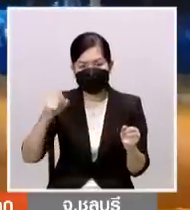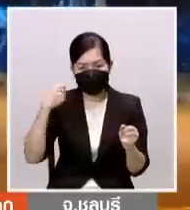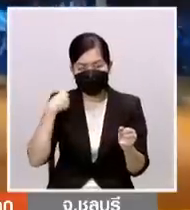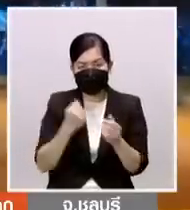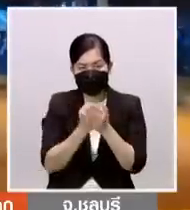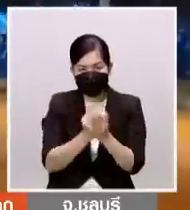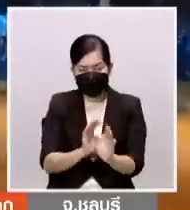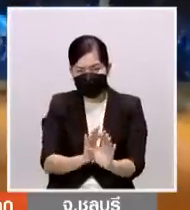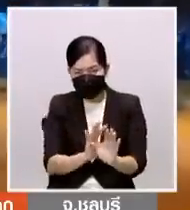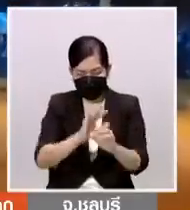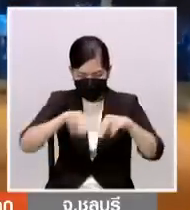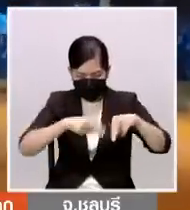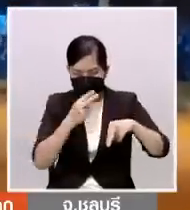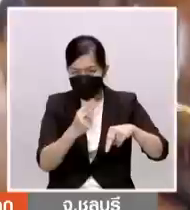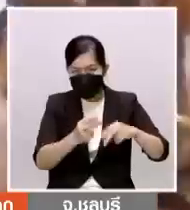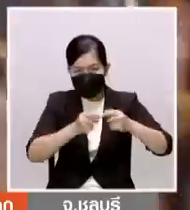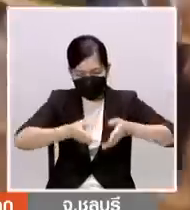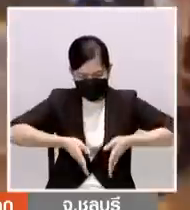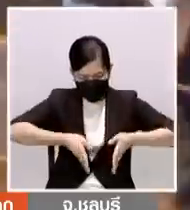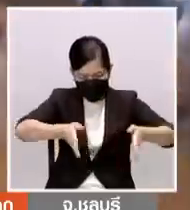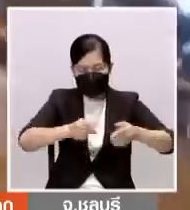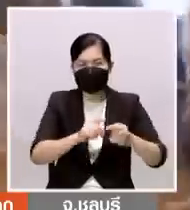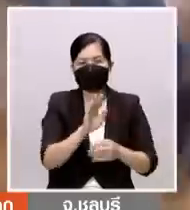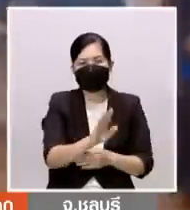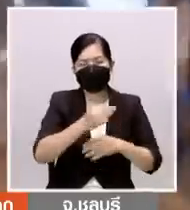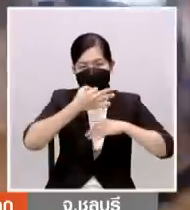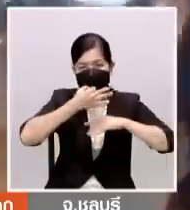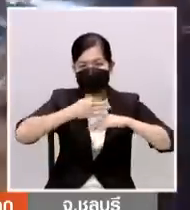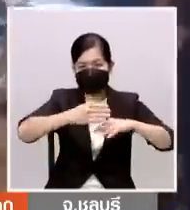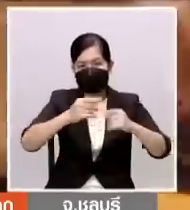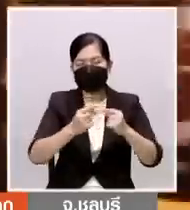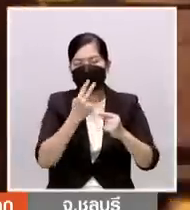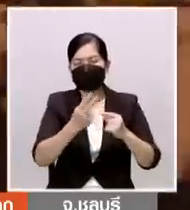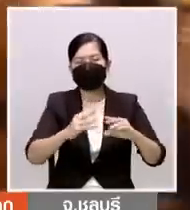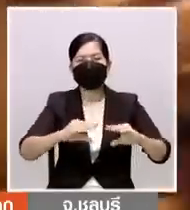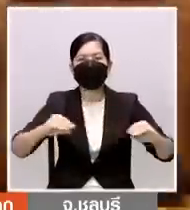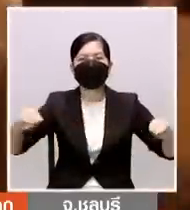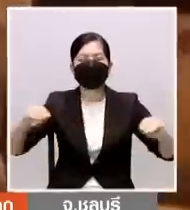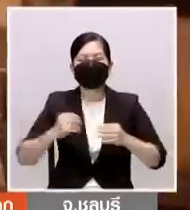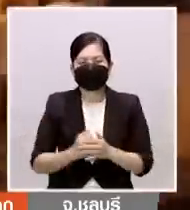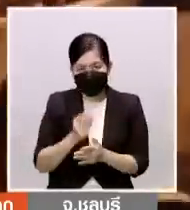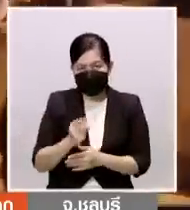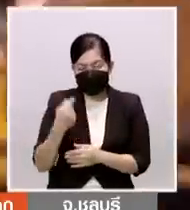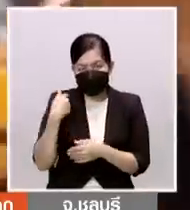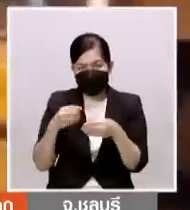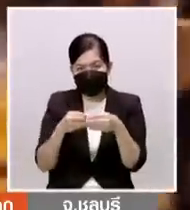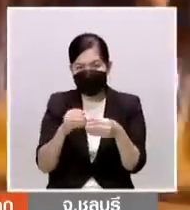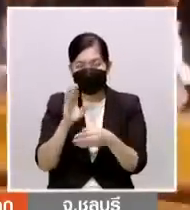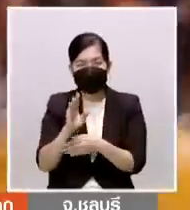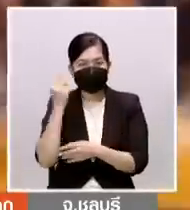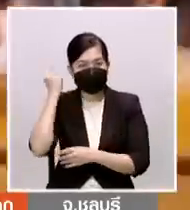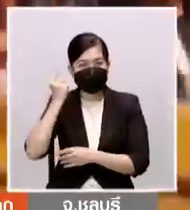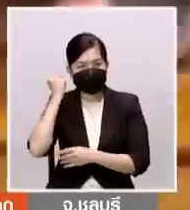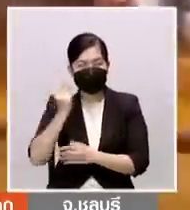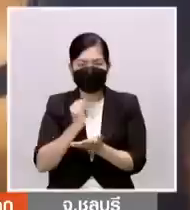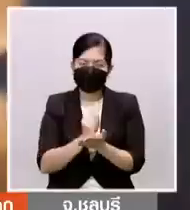ายหาดตลอดเส้นทางเลียบชายหาดก็พบว่าบรรยากาศเป็นไปด้วยความเงียบเหงาค่ะปกติจะมีนักท่องเที่ยวที่มานั่งเตียงผ้า